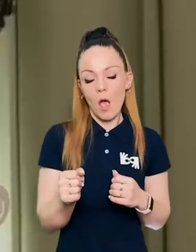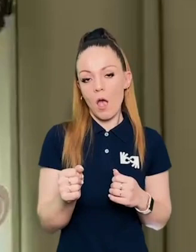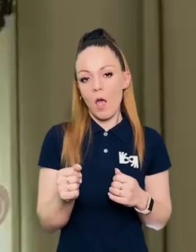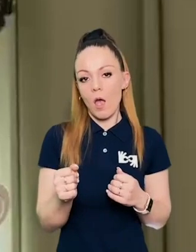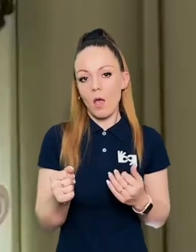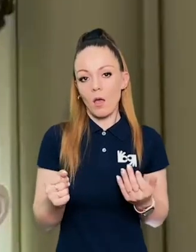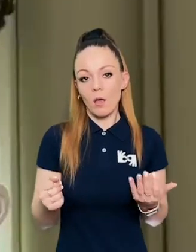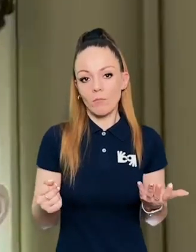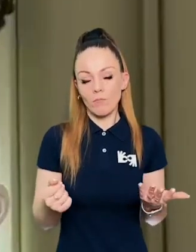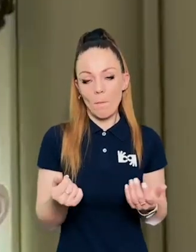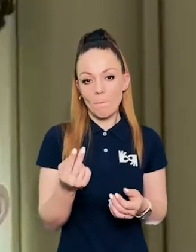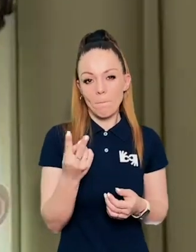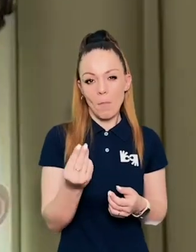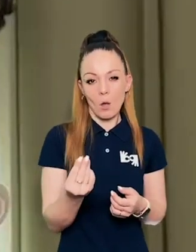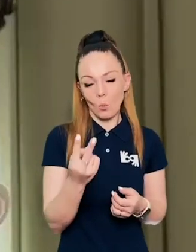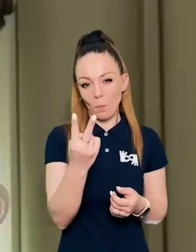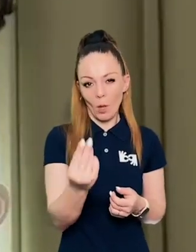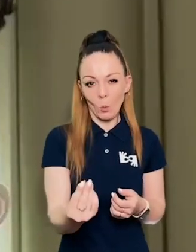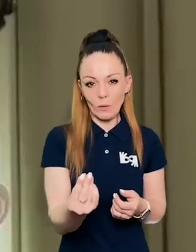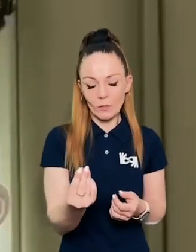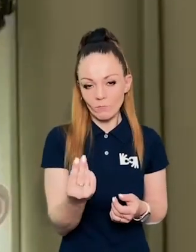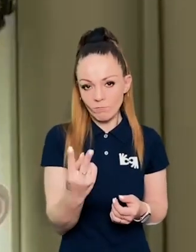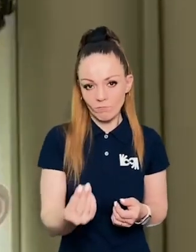вони зайдуть за